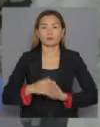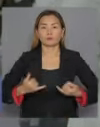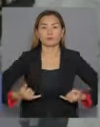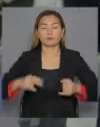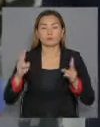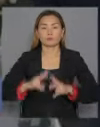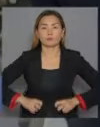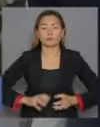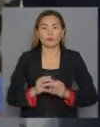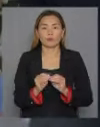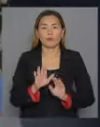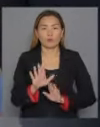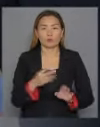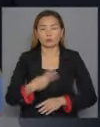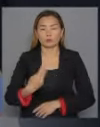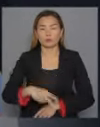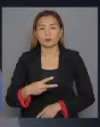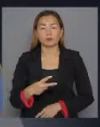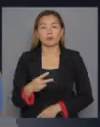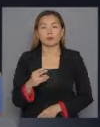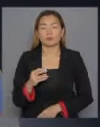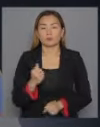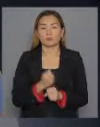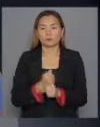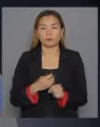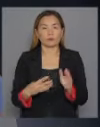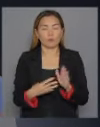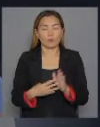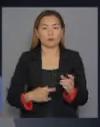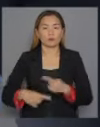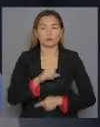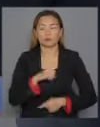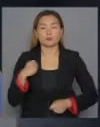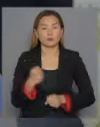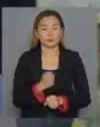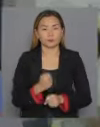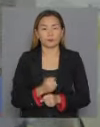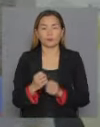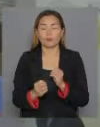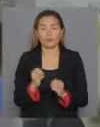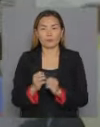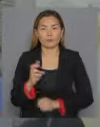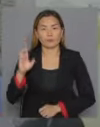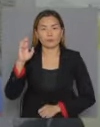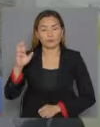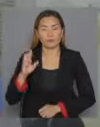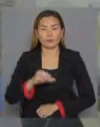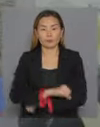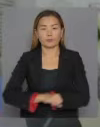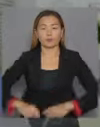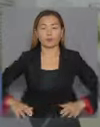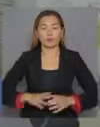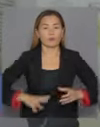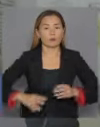қарап тұрғандай, мына жерде көрмеде 20-ға жуық экспонат бар. Оның 9-ын біз өзіміз құрастырсақ, қалған 10-ын мини-грант ретінде біз